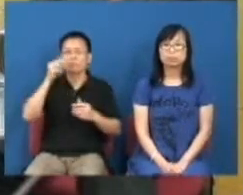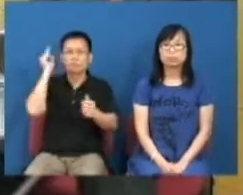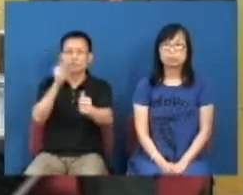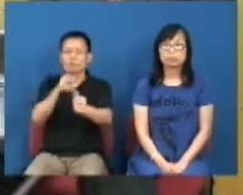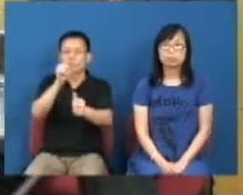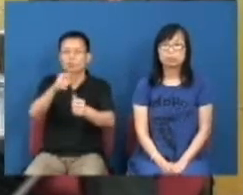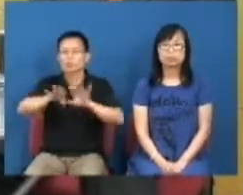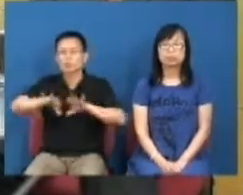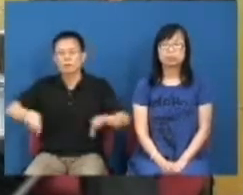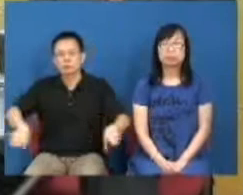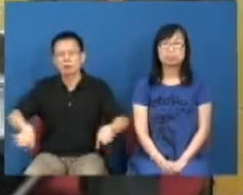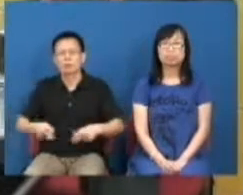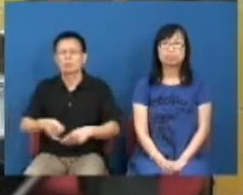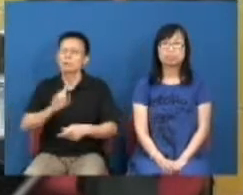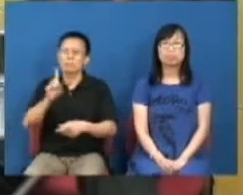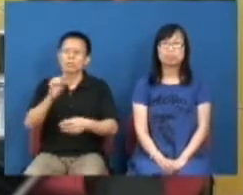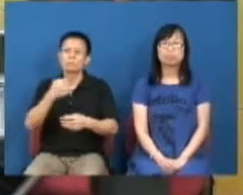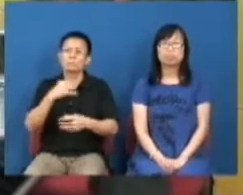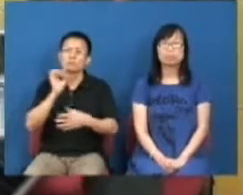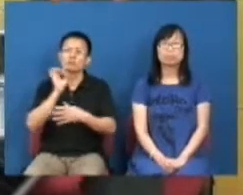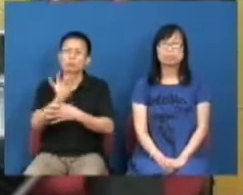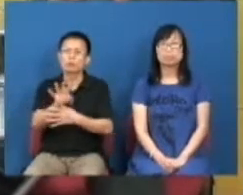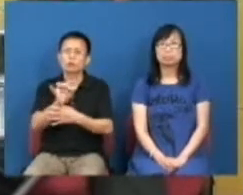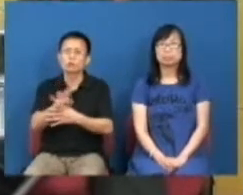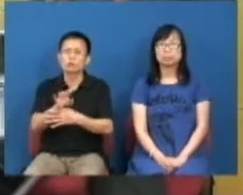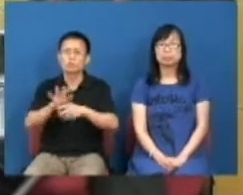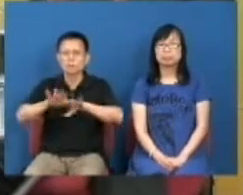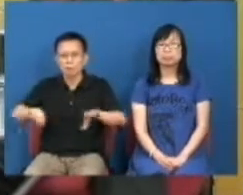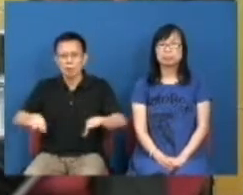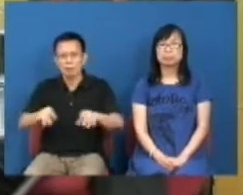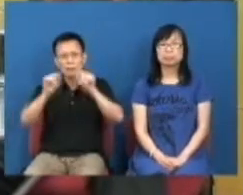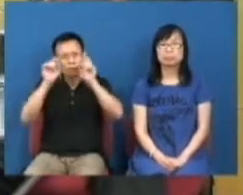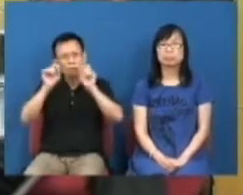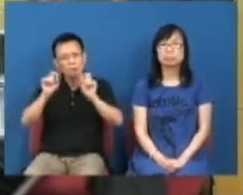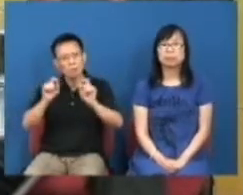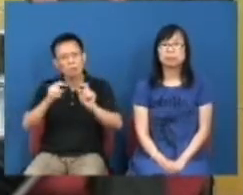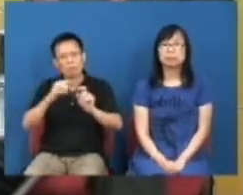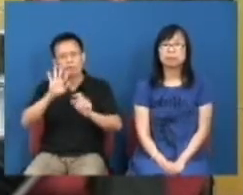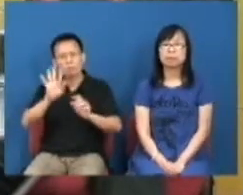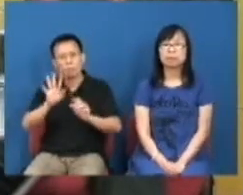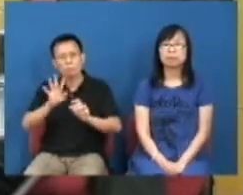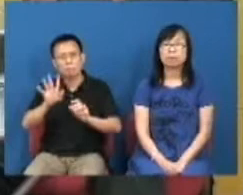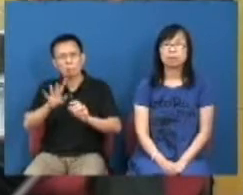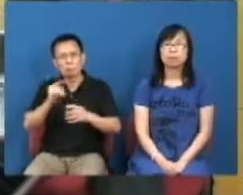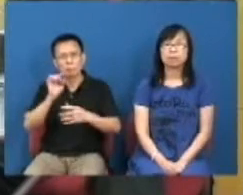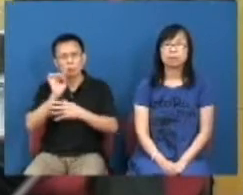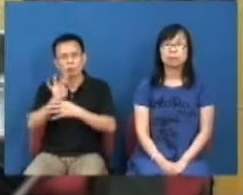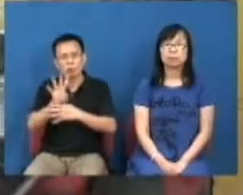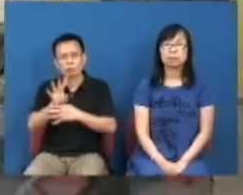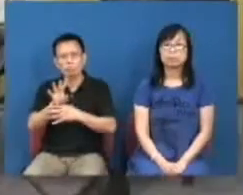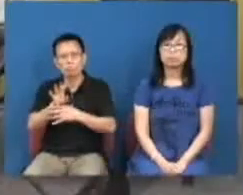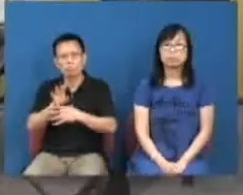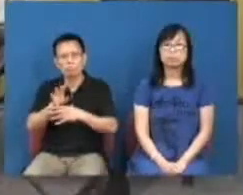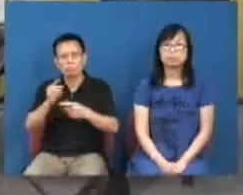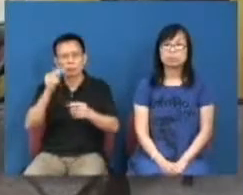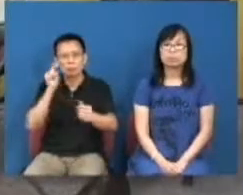啲，即係調解不如早啲。即係正話就啱啱先講轉頭就係話，點解我哋唔可以早啲啊嘛？呢個就係制度